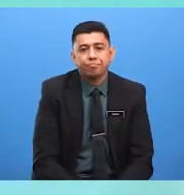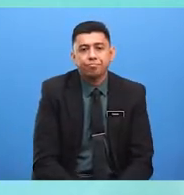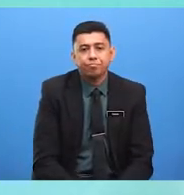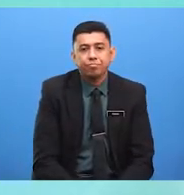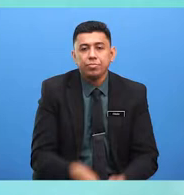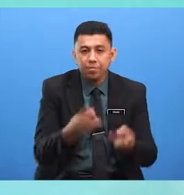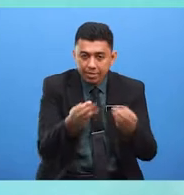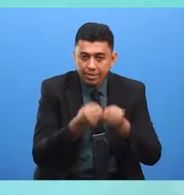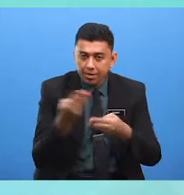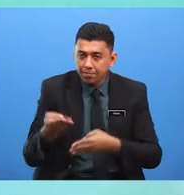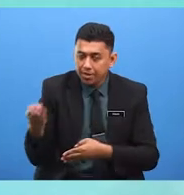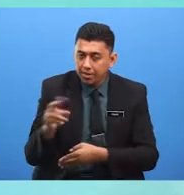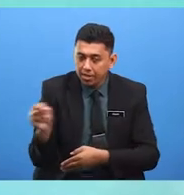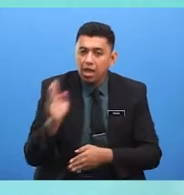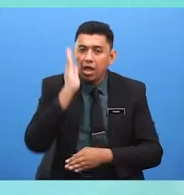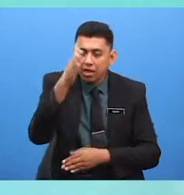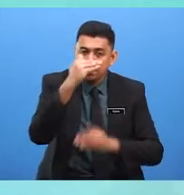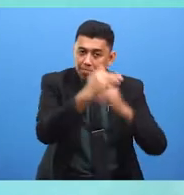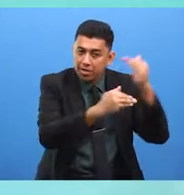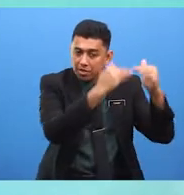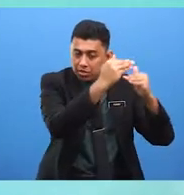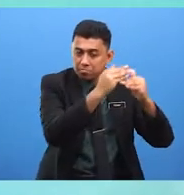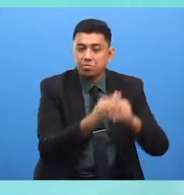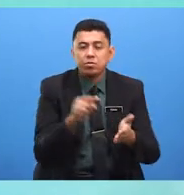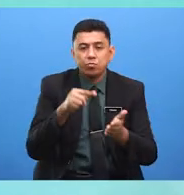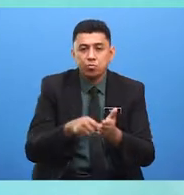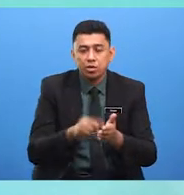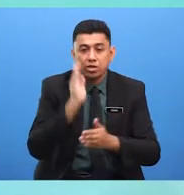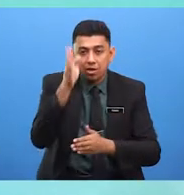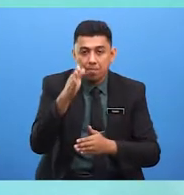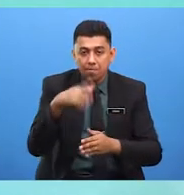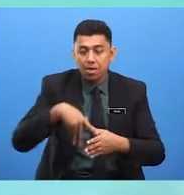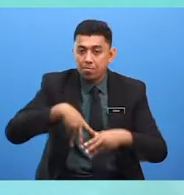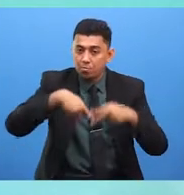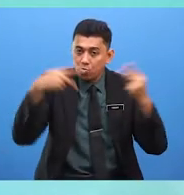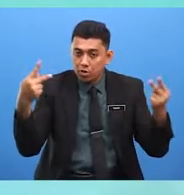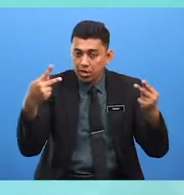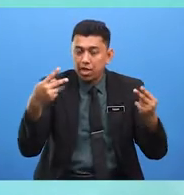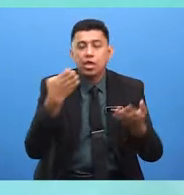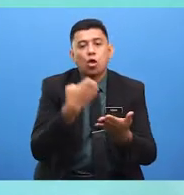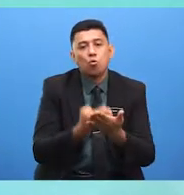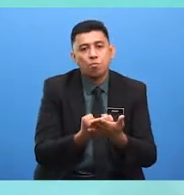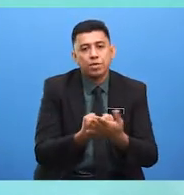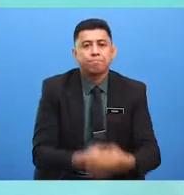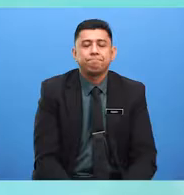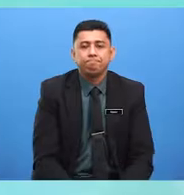permintaan barang dan akan meningkat ini akan dapat memulihkan smule ekonomi